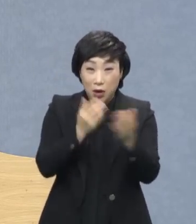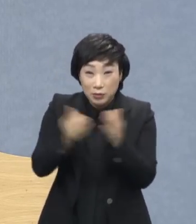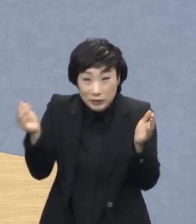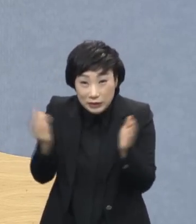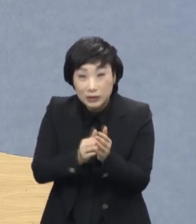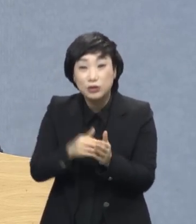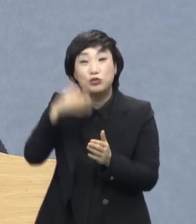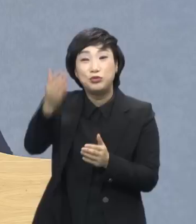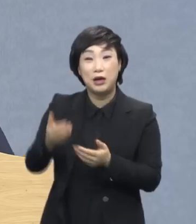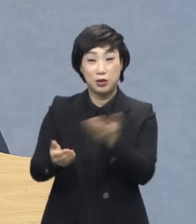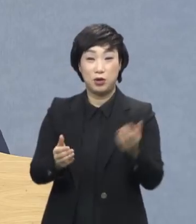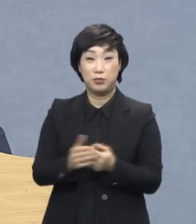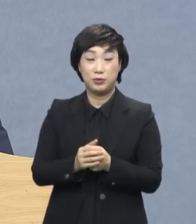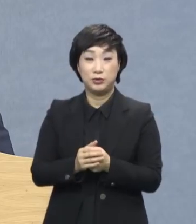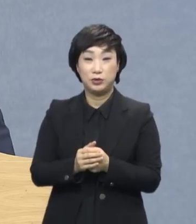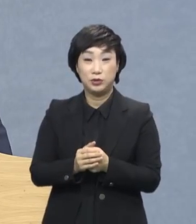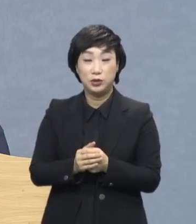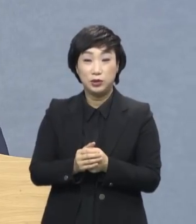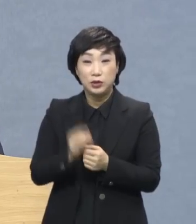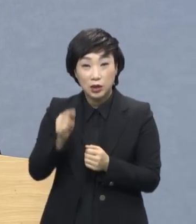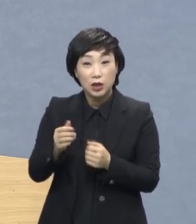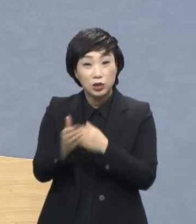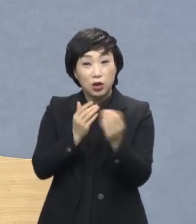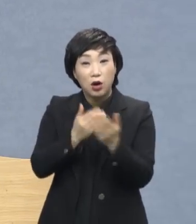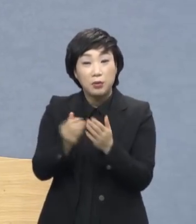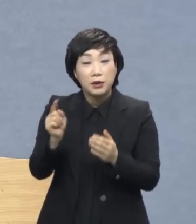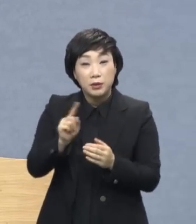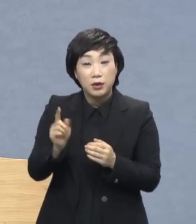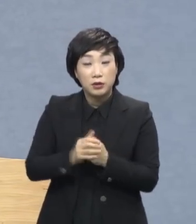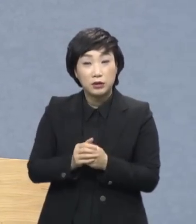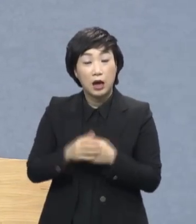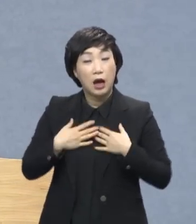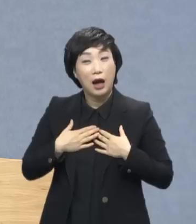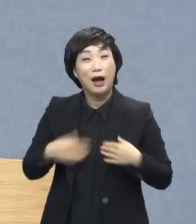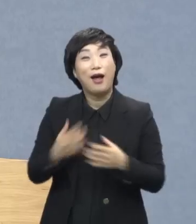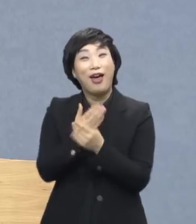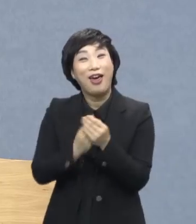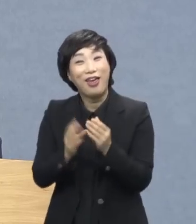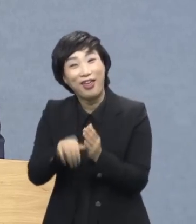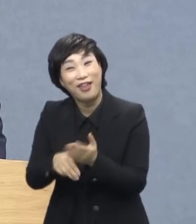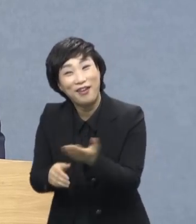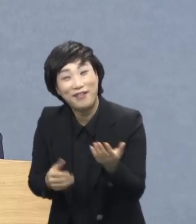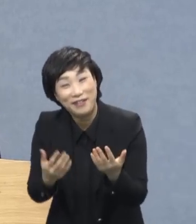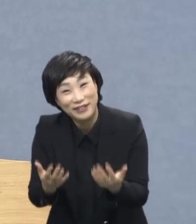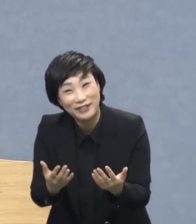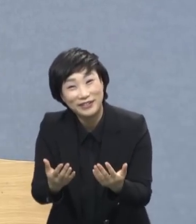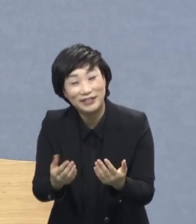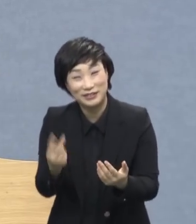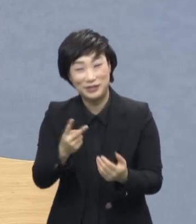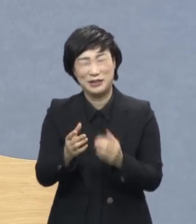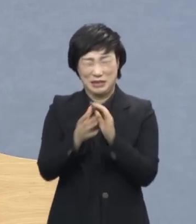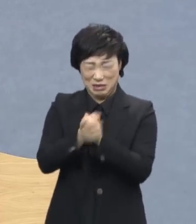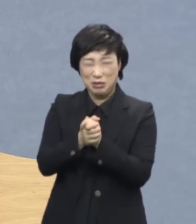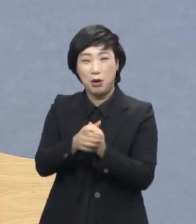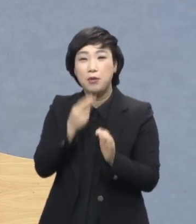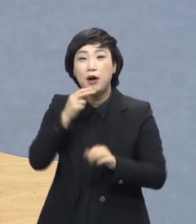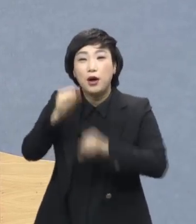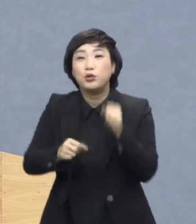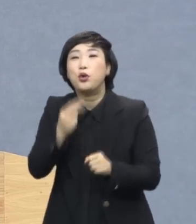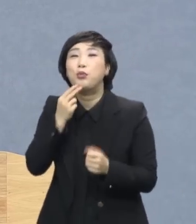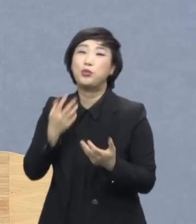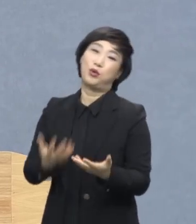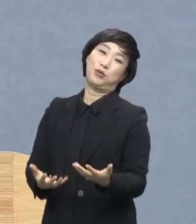어느 순간에 경험이 이제 약해질 때 다시 이제 기도 안 하고 행동 안